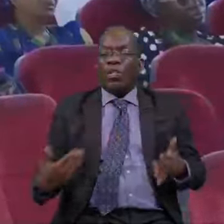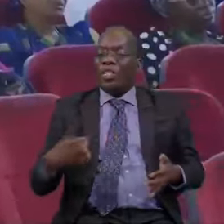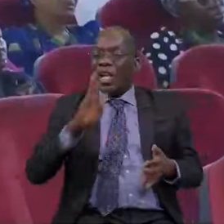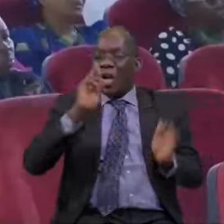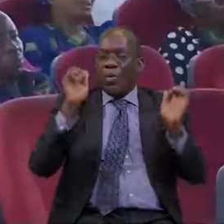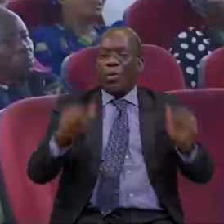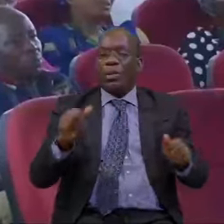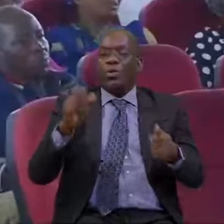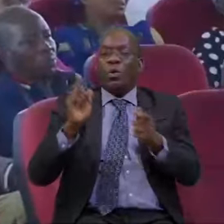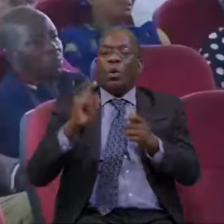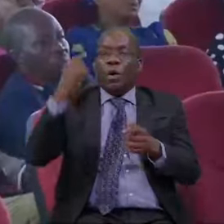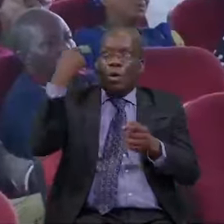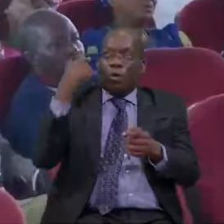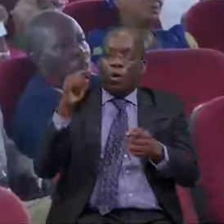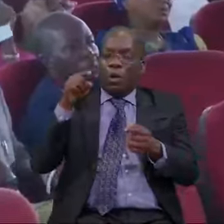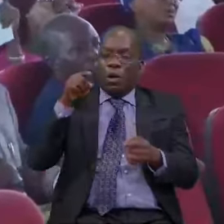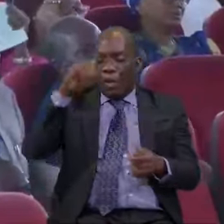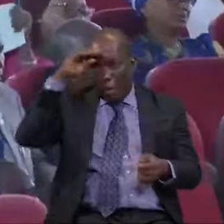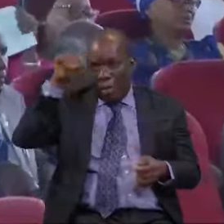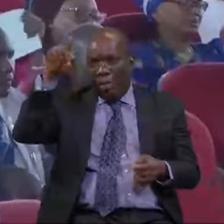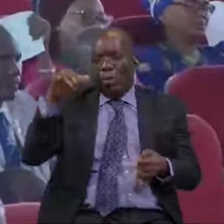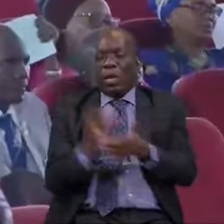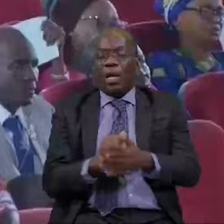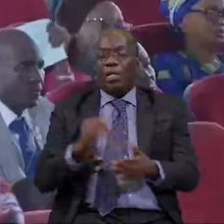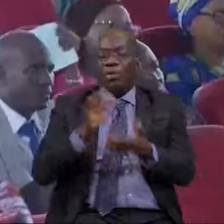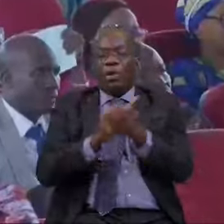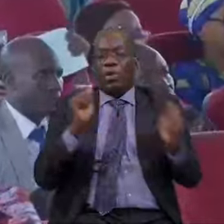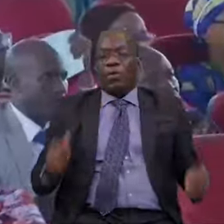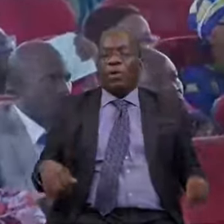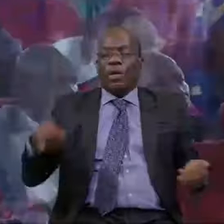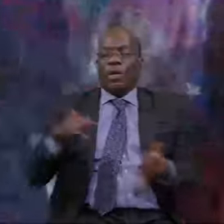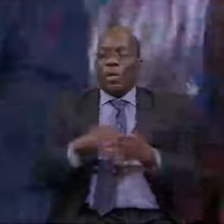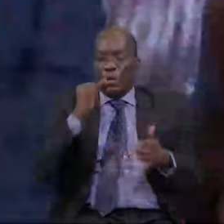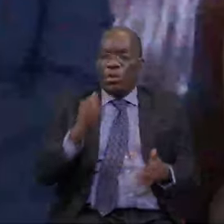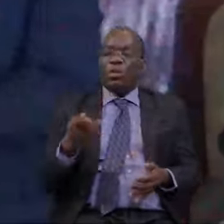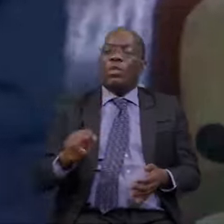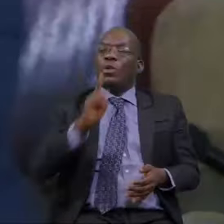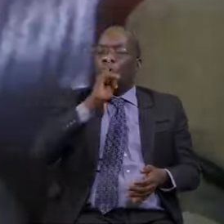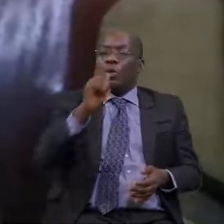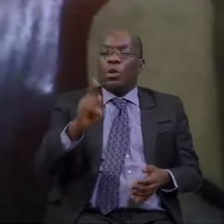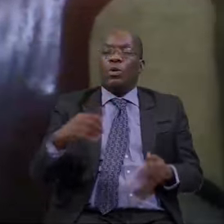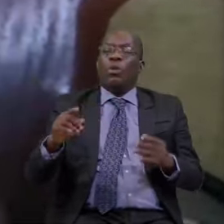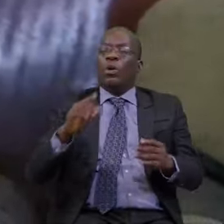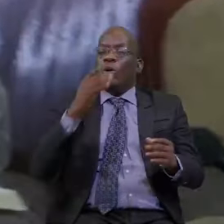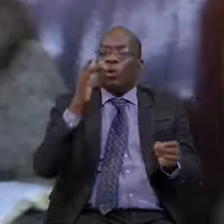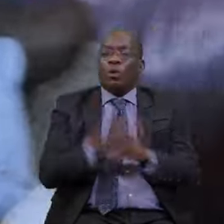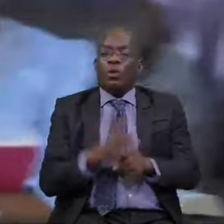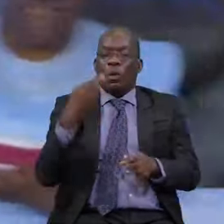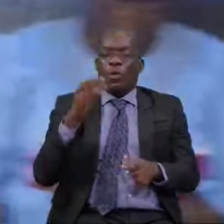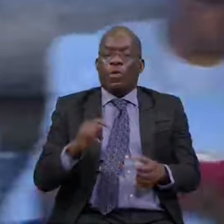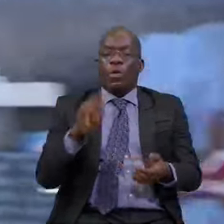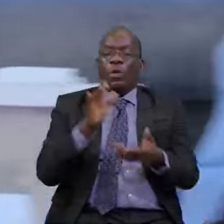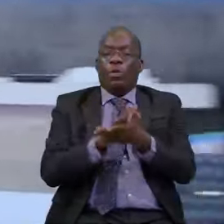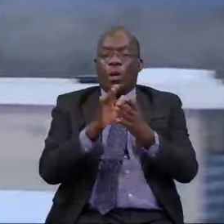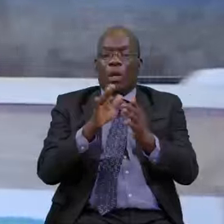est possible à celui qui croit. Alors, c'est une promesse rassurance du dirigeant